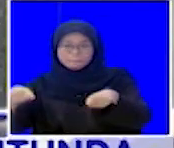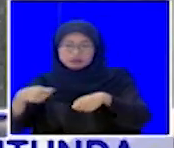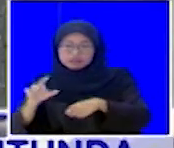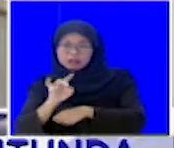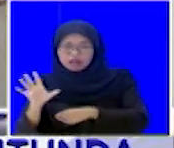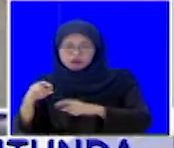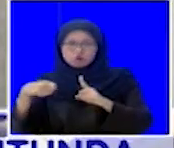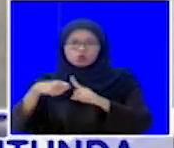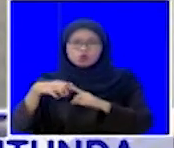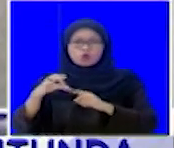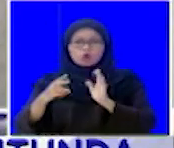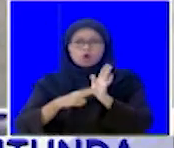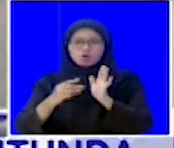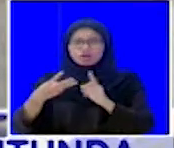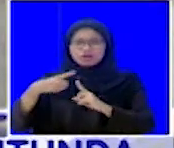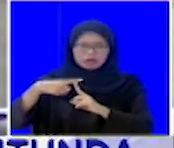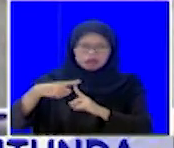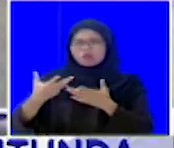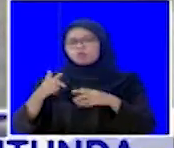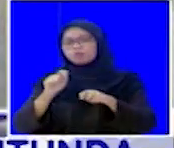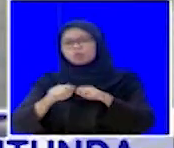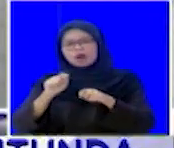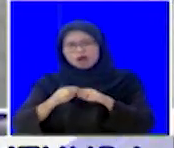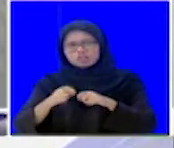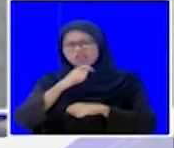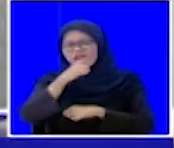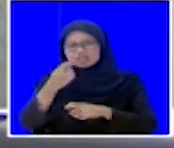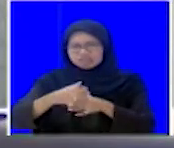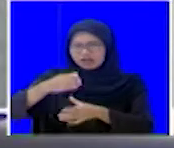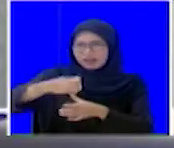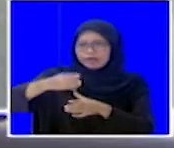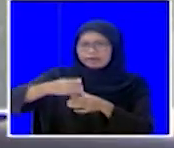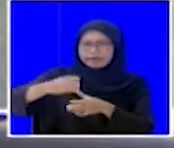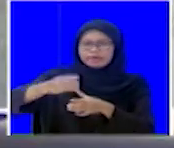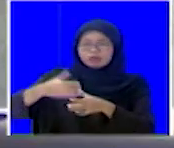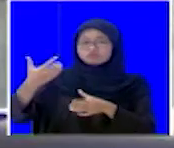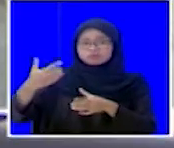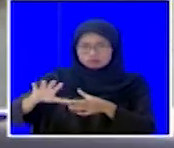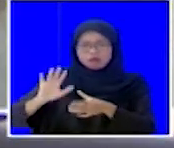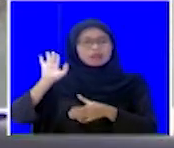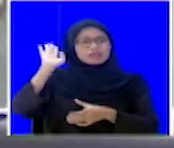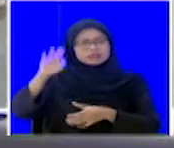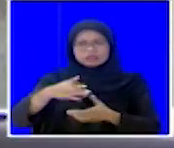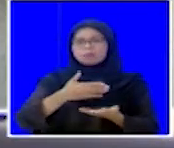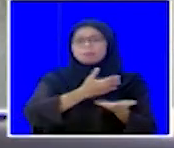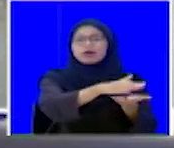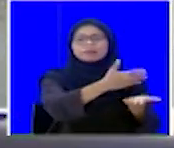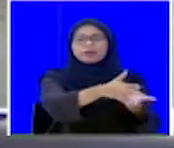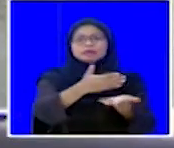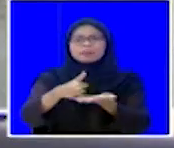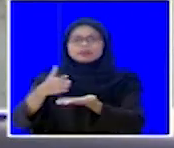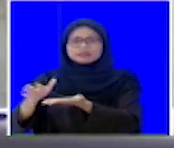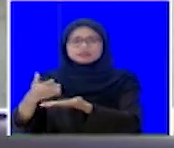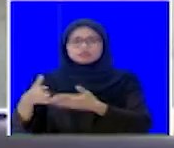bentuk daging kalengan, dan juga didistribusikan kepada masyarakat secara lebih luas agar